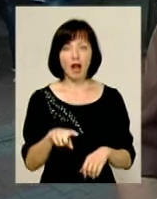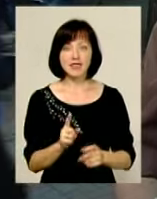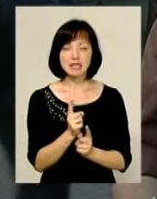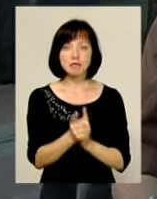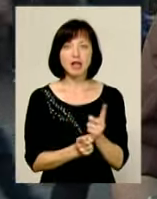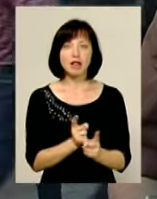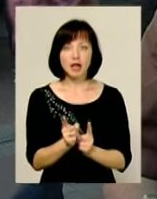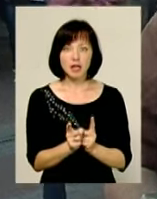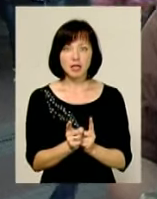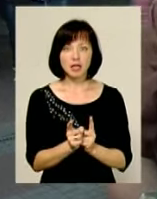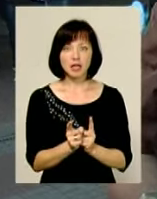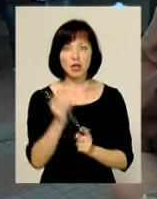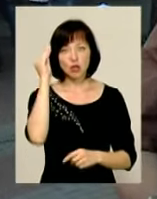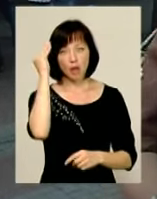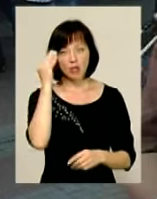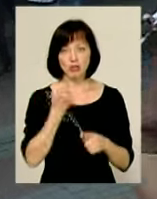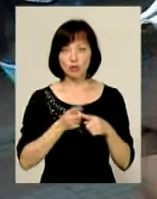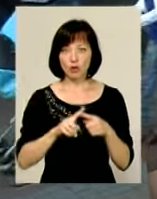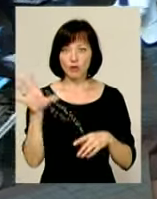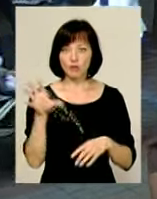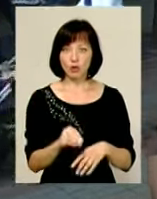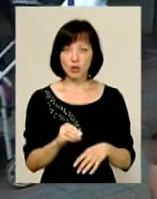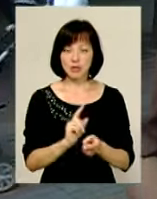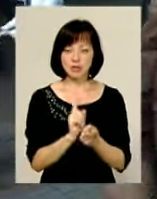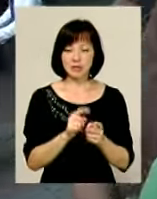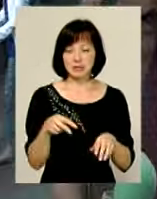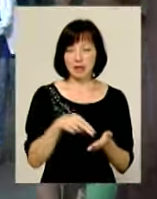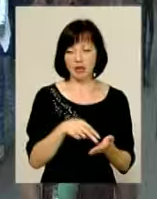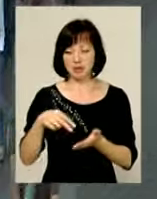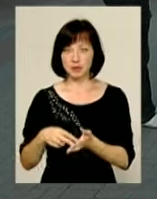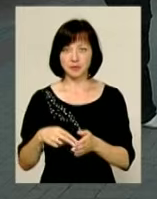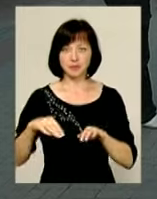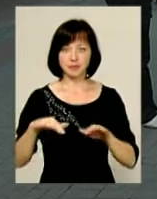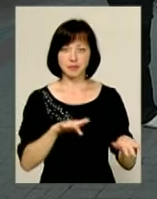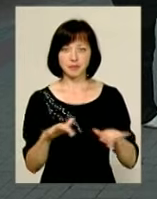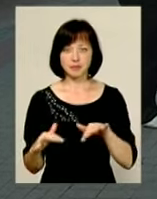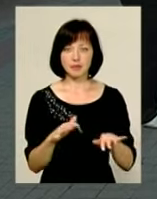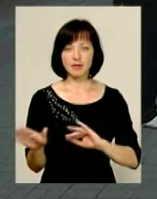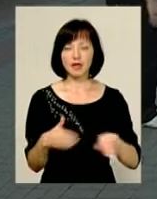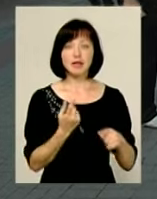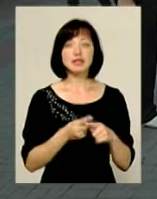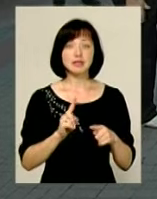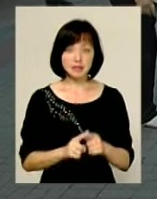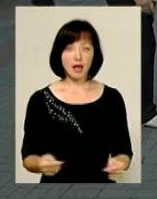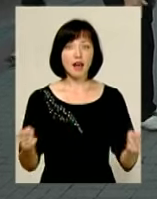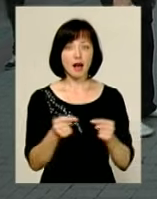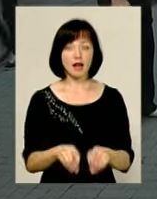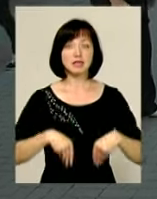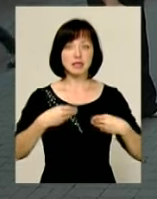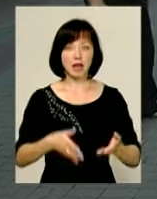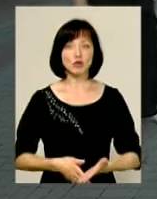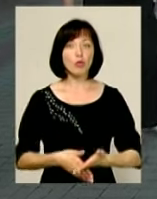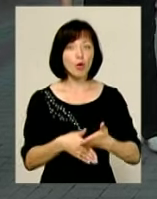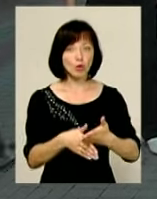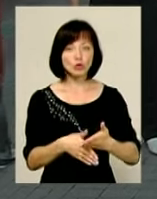змінити точку бачення цього всього, стати з одного місця, з другого. Може це якраз і дасть поштовх